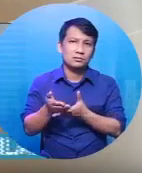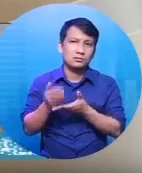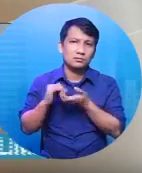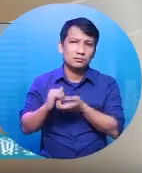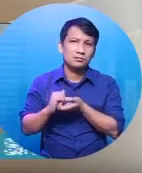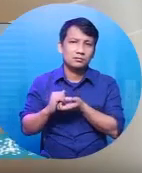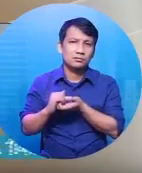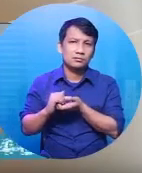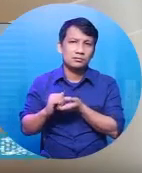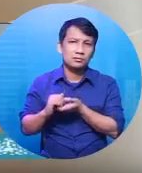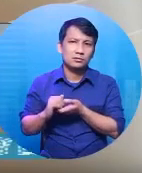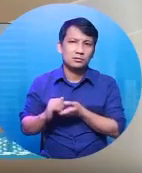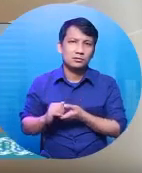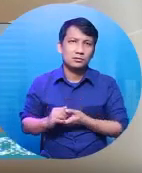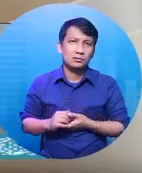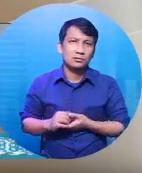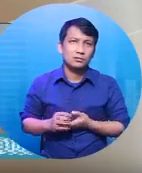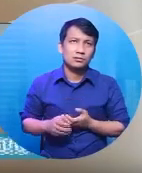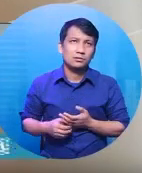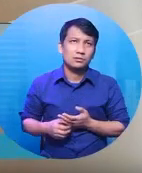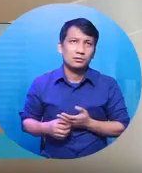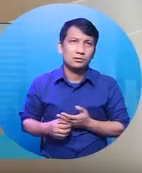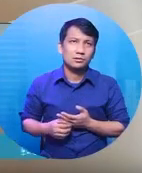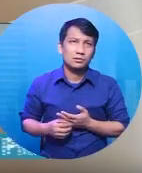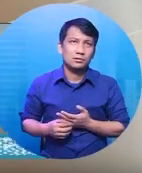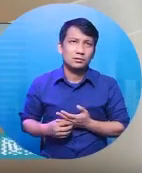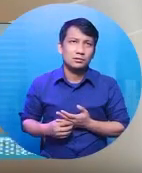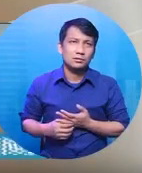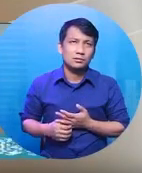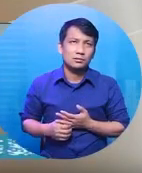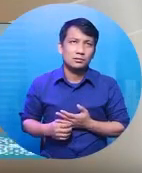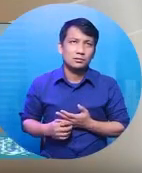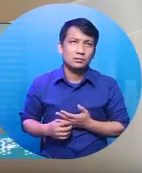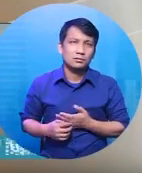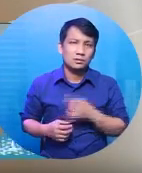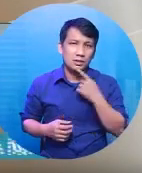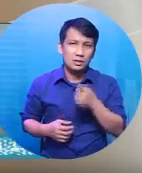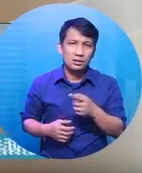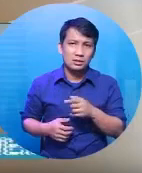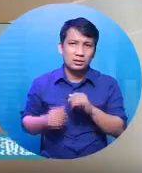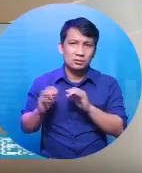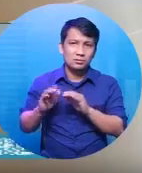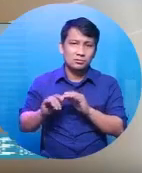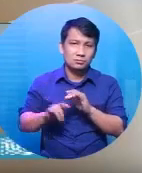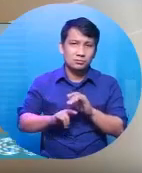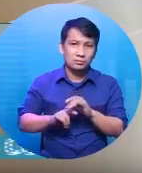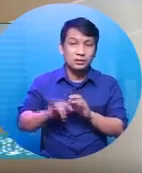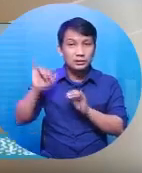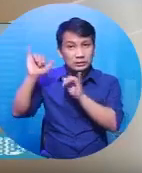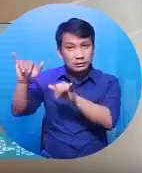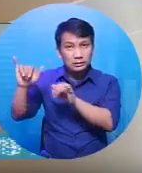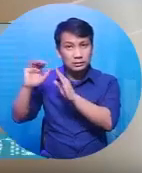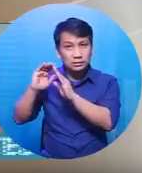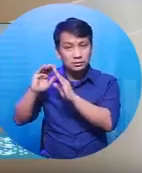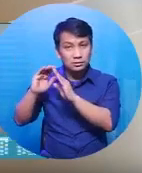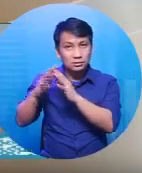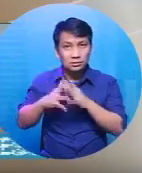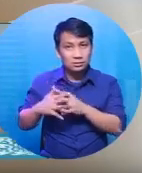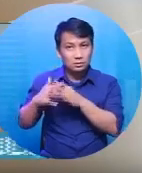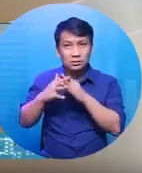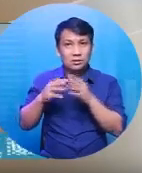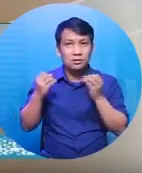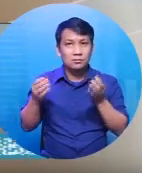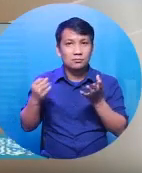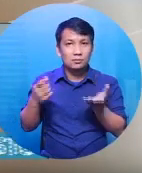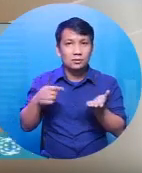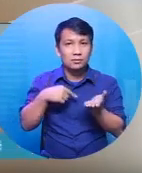sir. Nay, Nay, Nay, paliwanag ko sa'yo, Nay. Kapag tumira ka sa America, Nay, mas marami silang bill kaysa